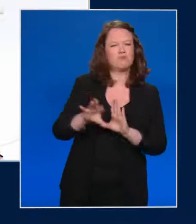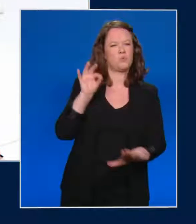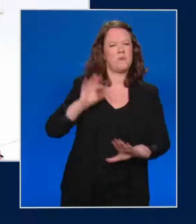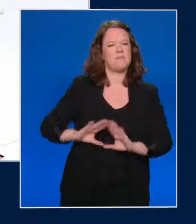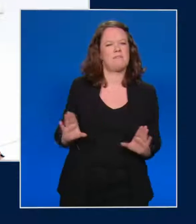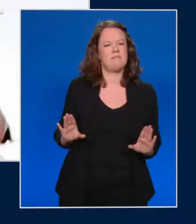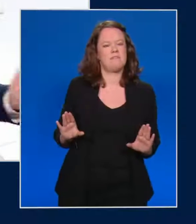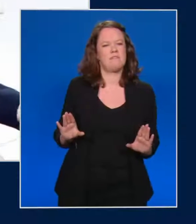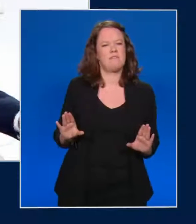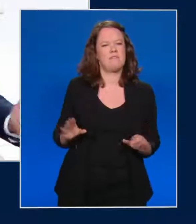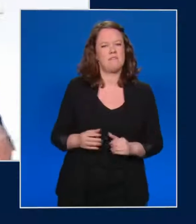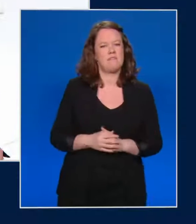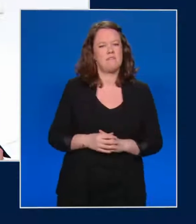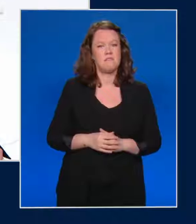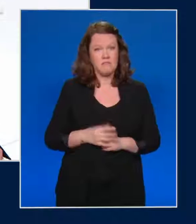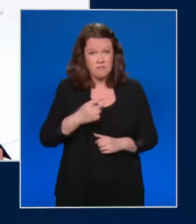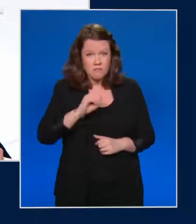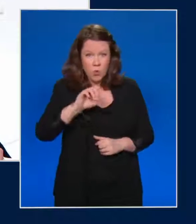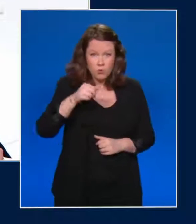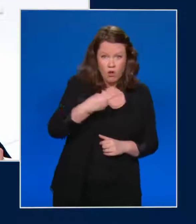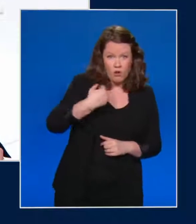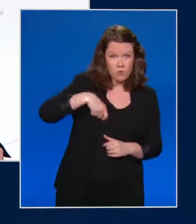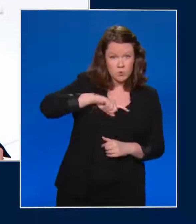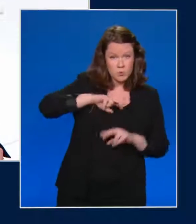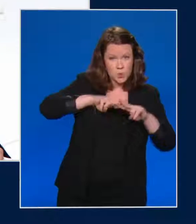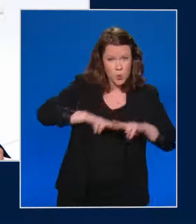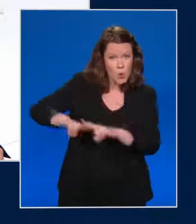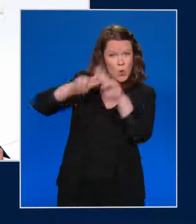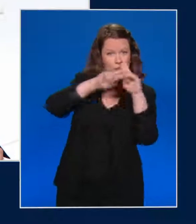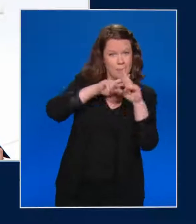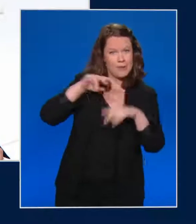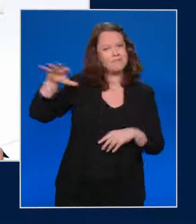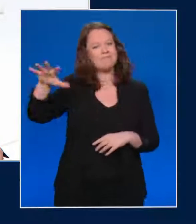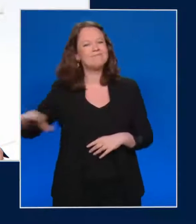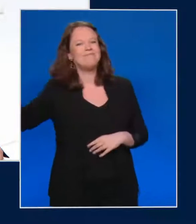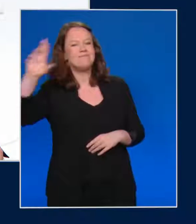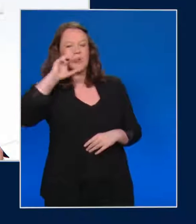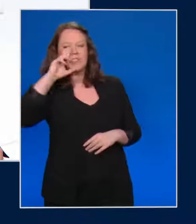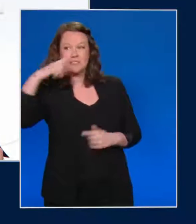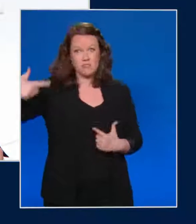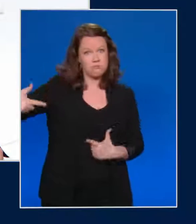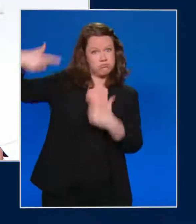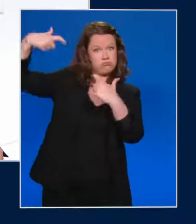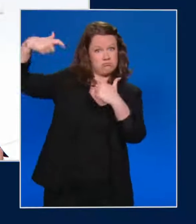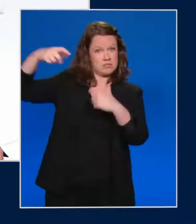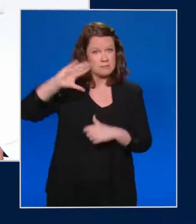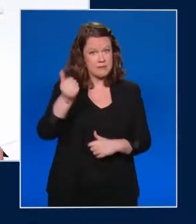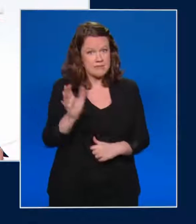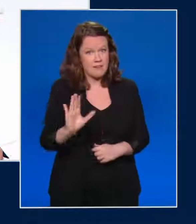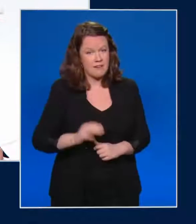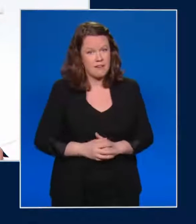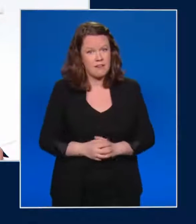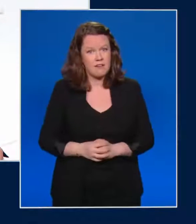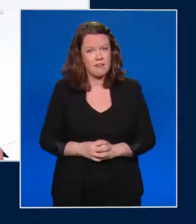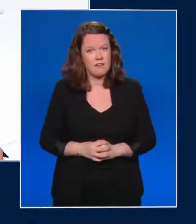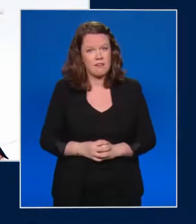entre l'otan et l'occident d'une part et la russie d'autre part comme certains peuvent décrire